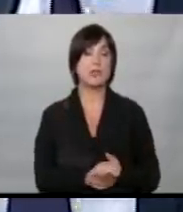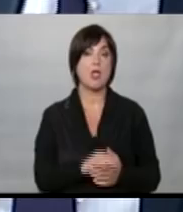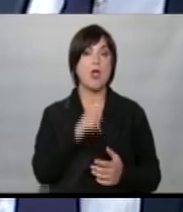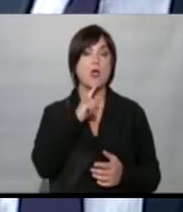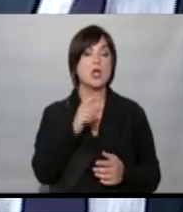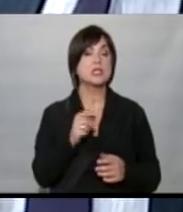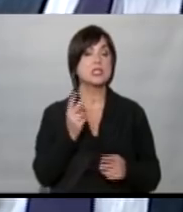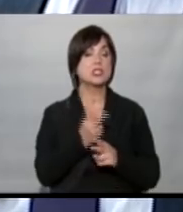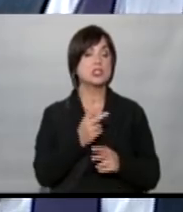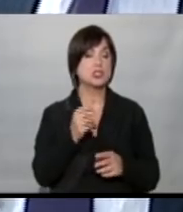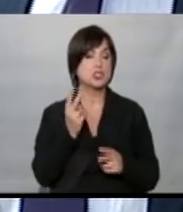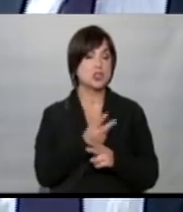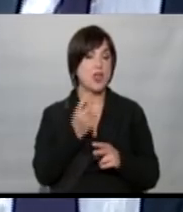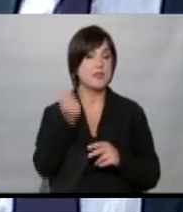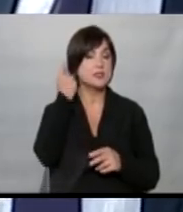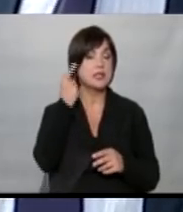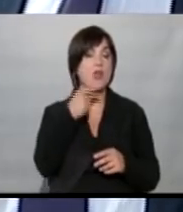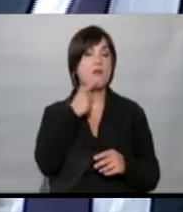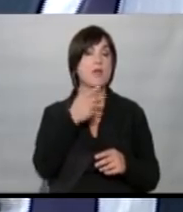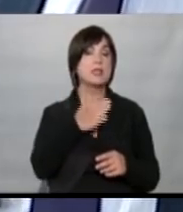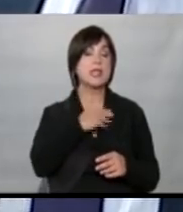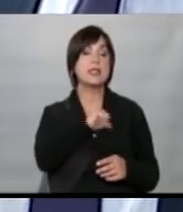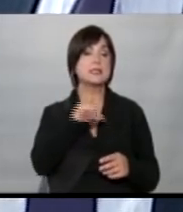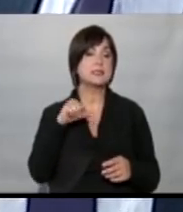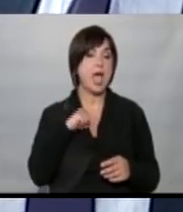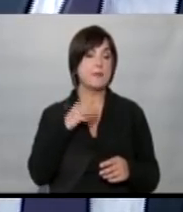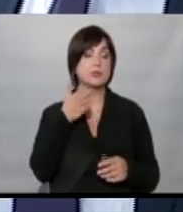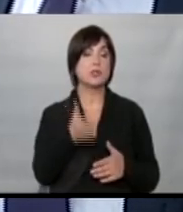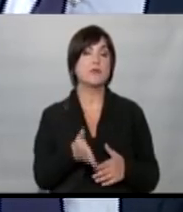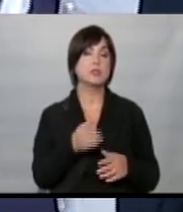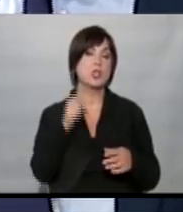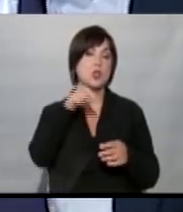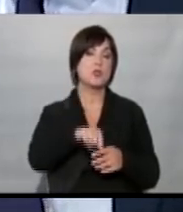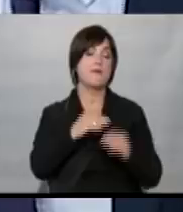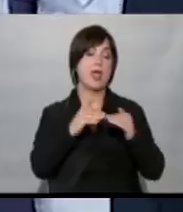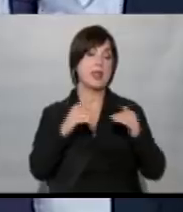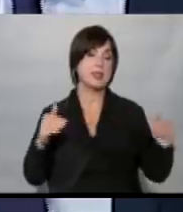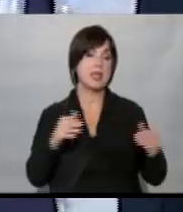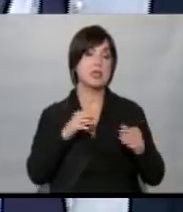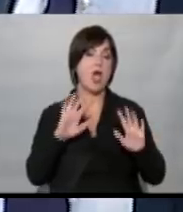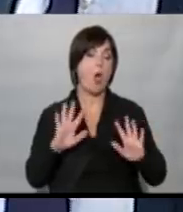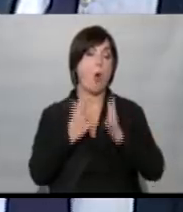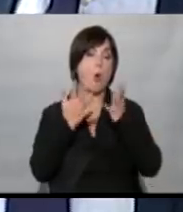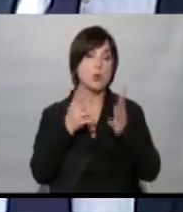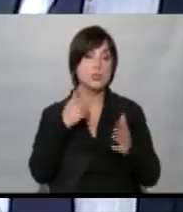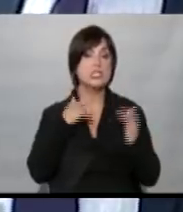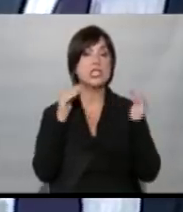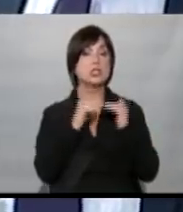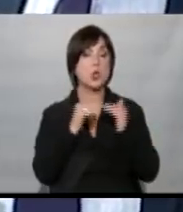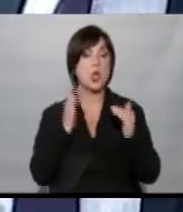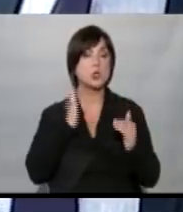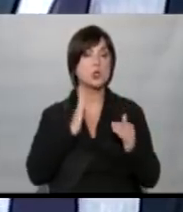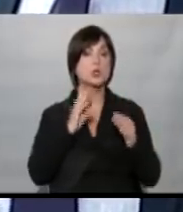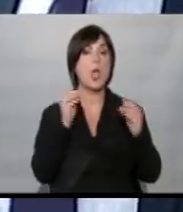државниот секретар поранеше го кажа на линија на огнот, ние самите себе си сега се доведовме на линијата на огнот и се согласувам со